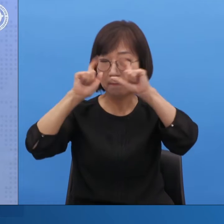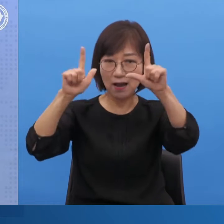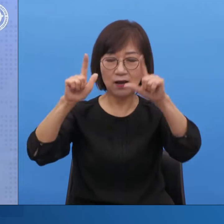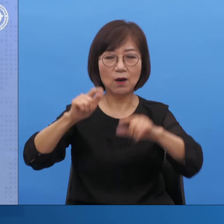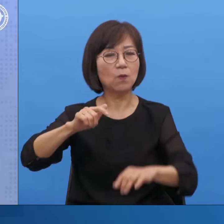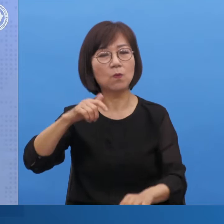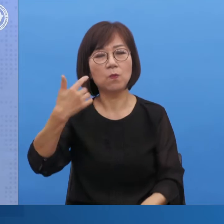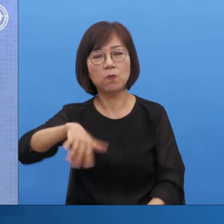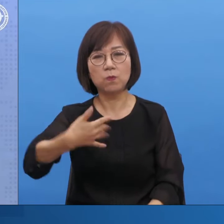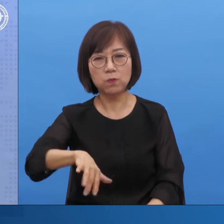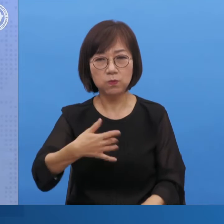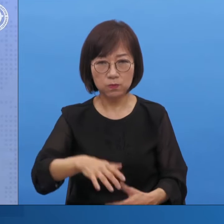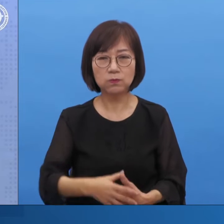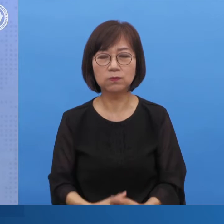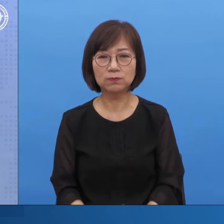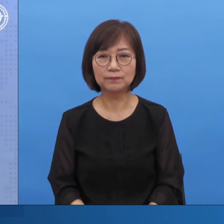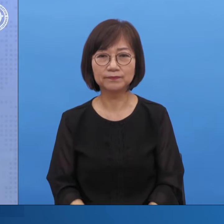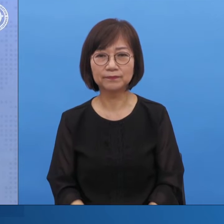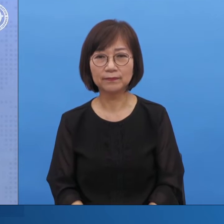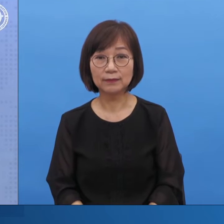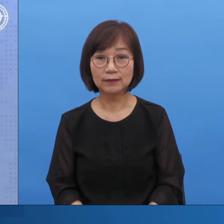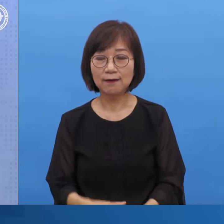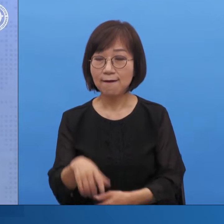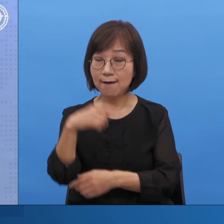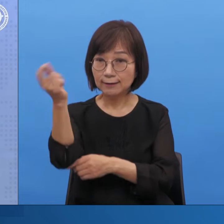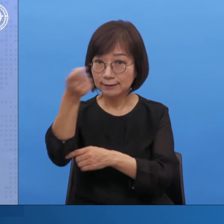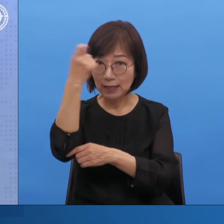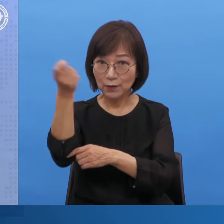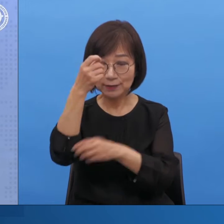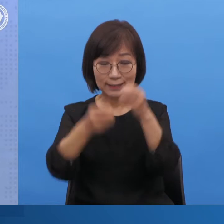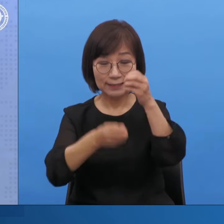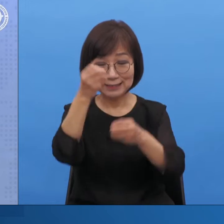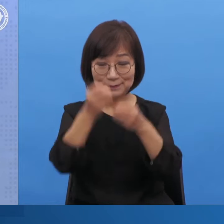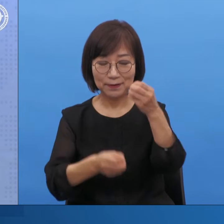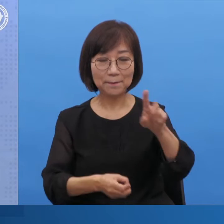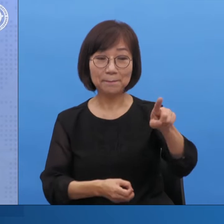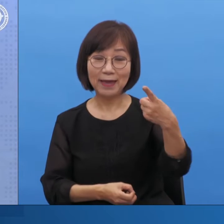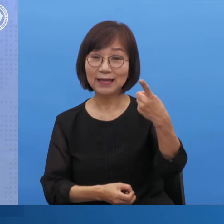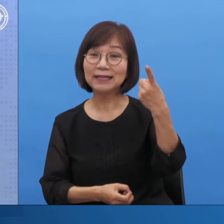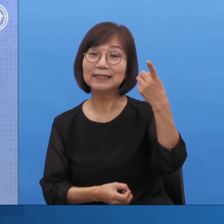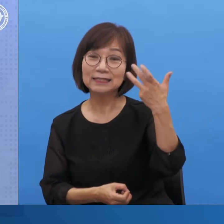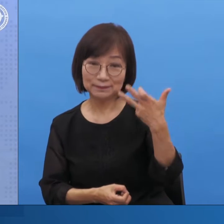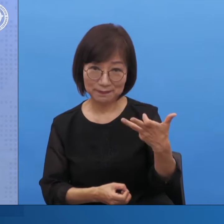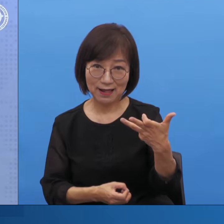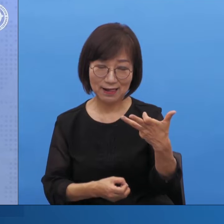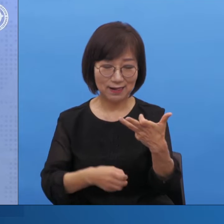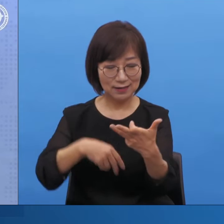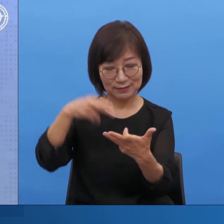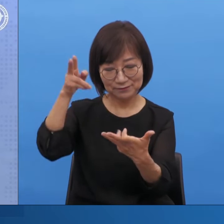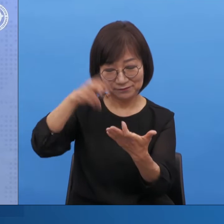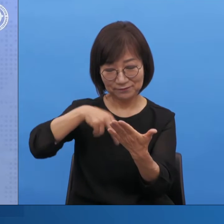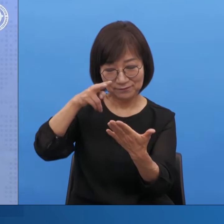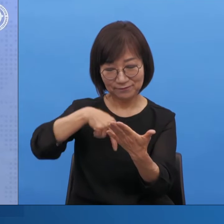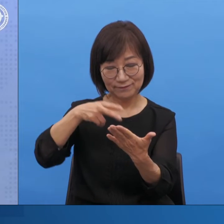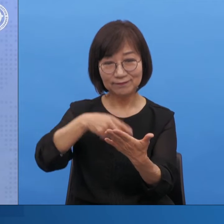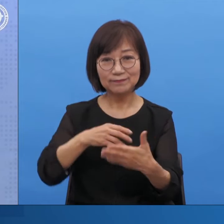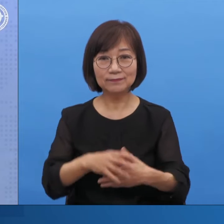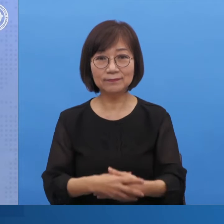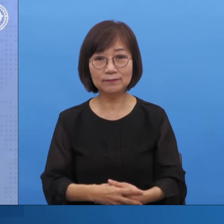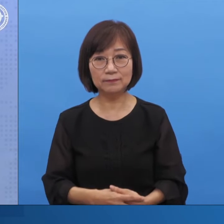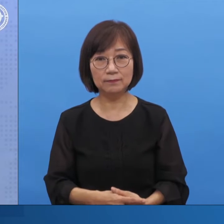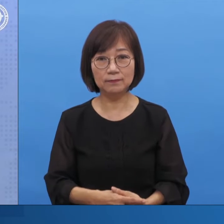that tremendous? 다윗의 시를 118편 한번 제가 읽어보겠습니다. I will read Psalms chapter